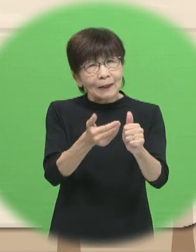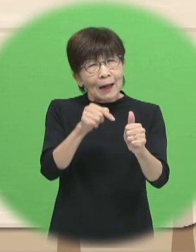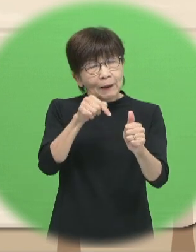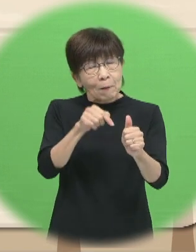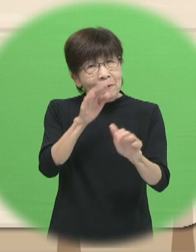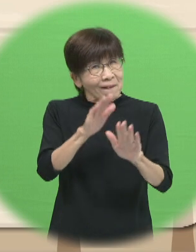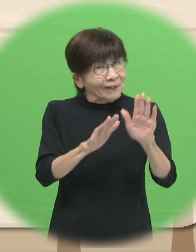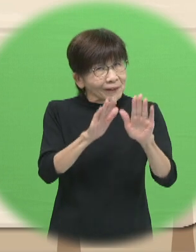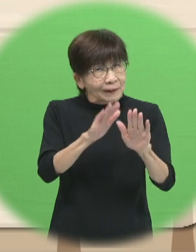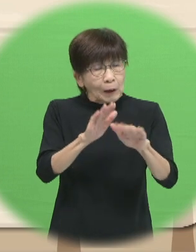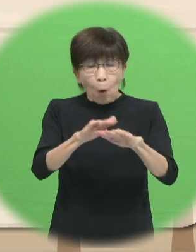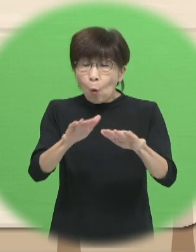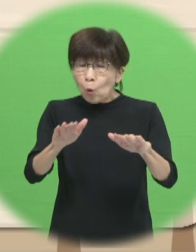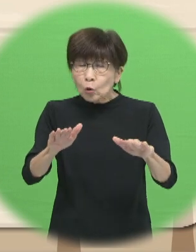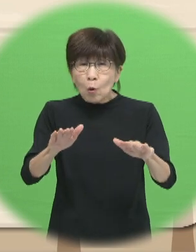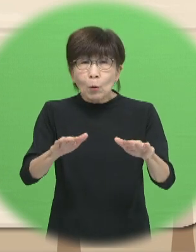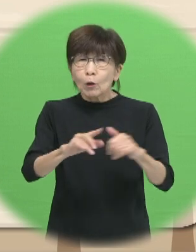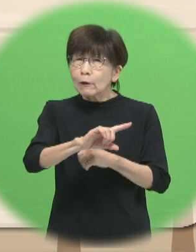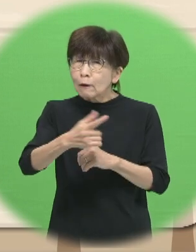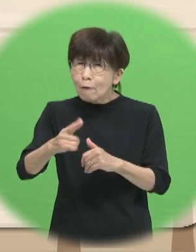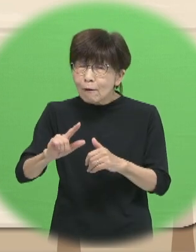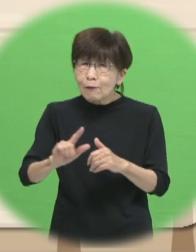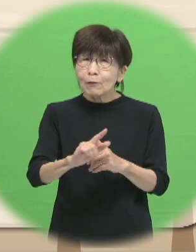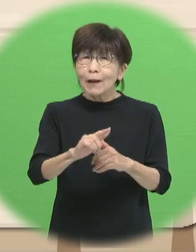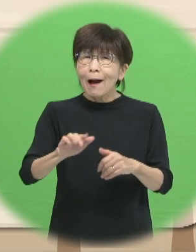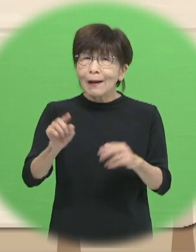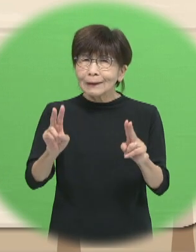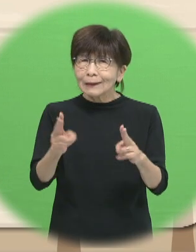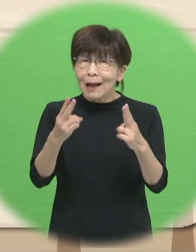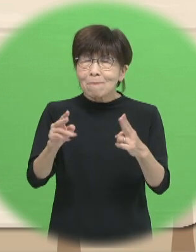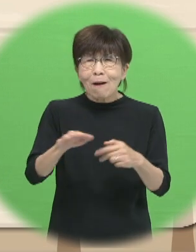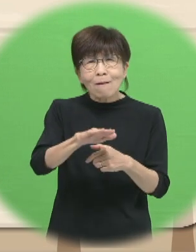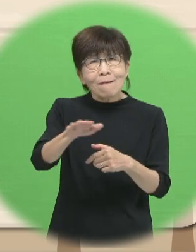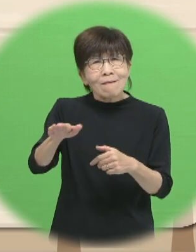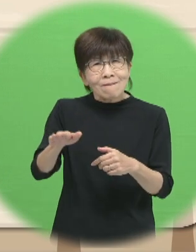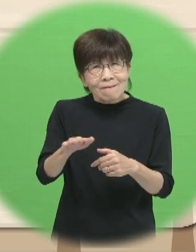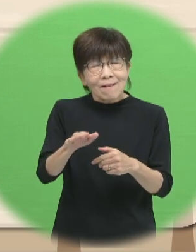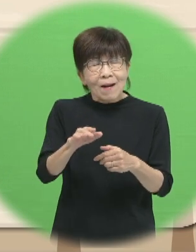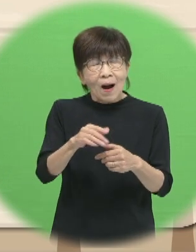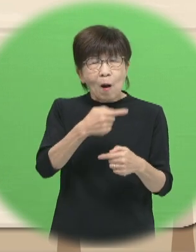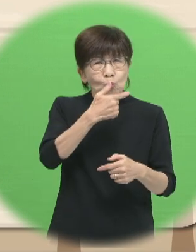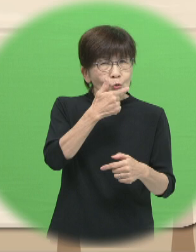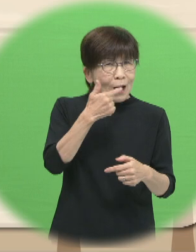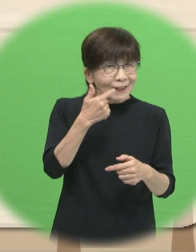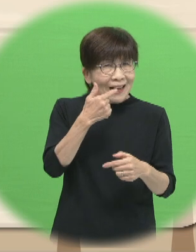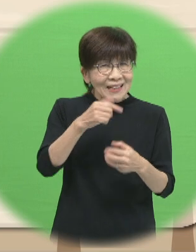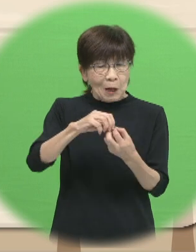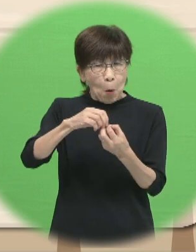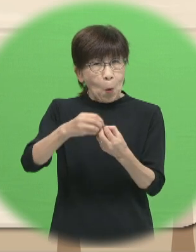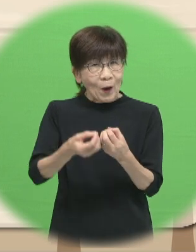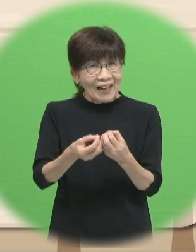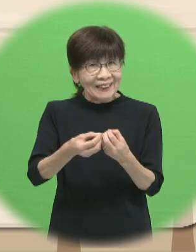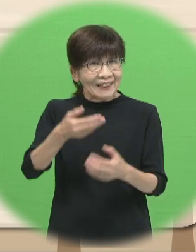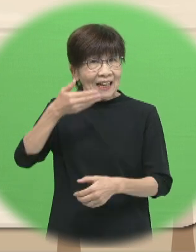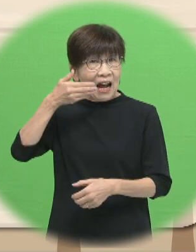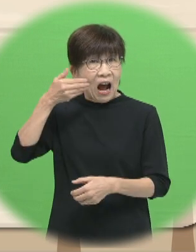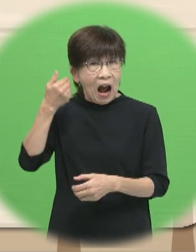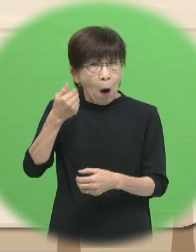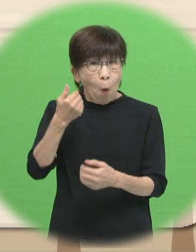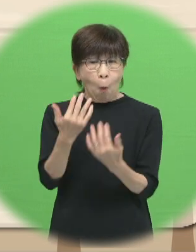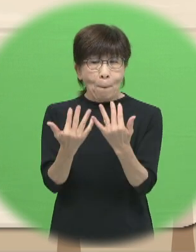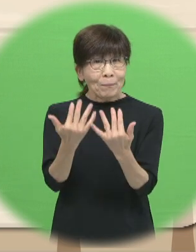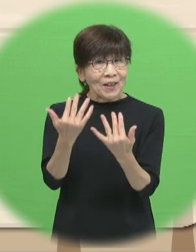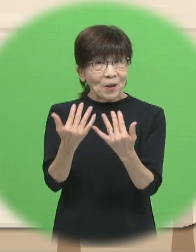勢と子どもを取り巻く様々な立場の方々をイメージした紫、オレンジ、青、